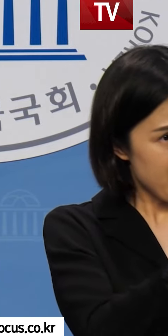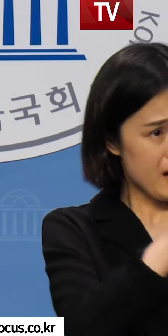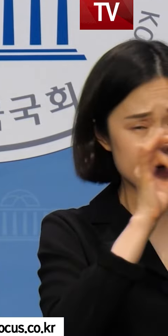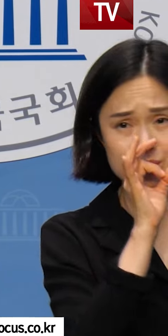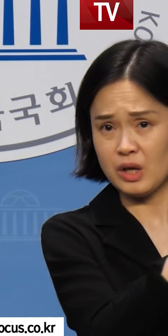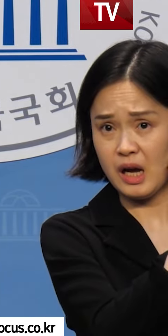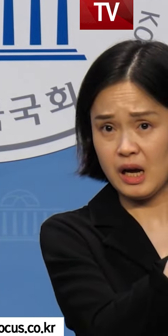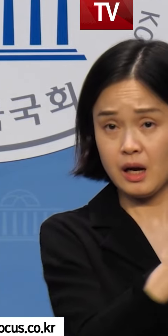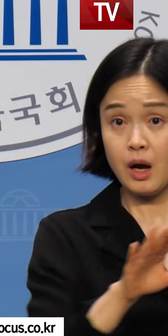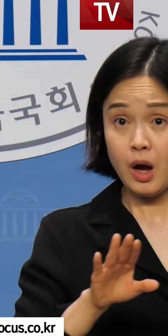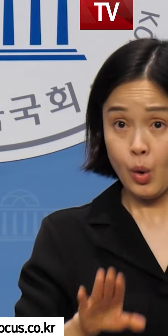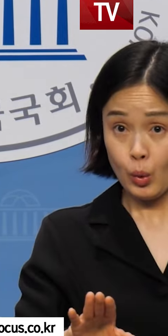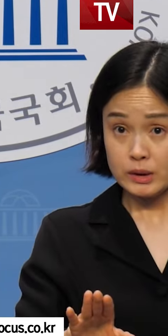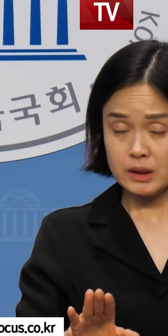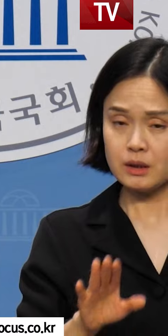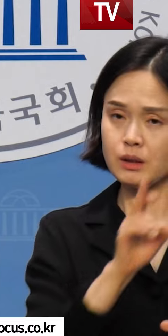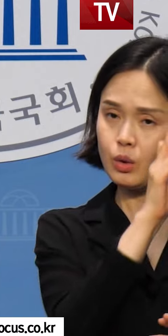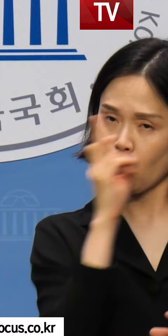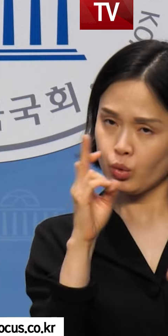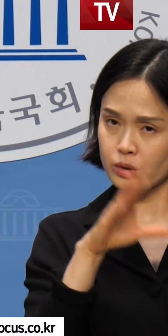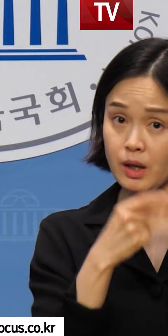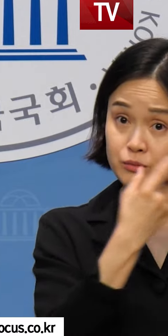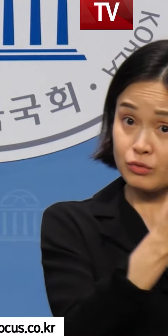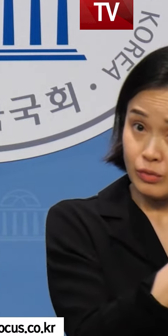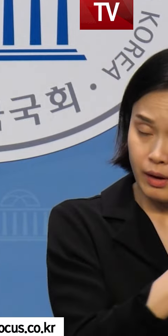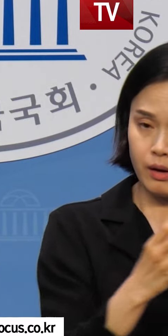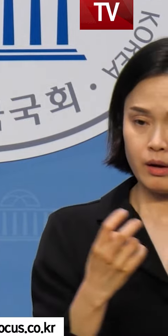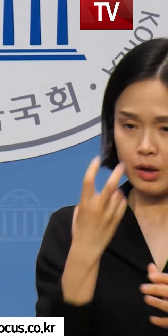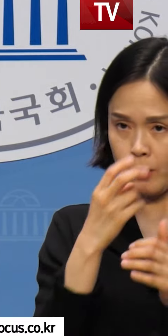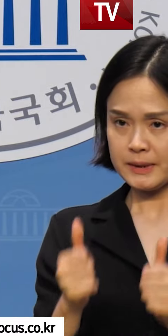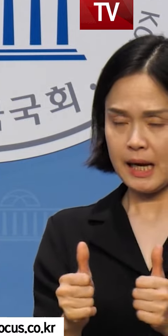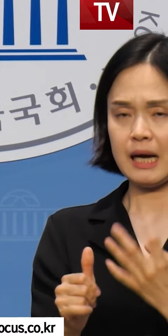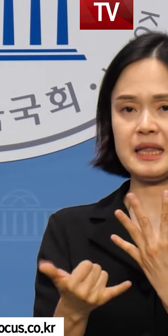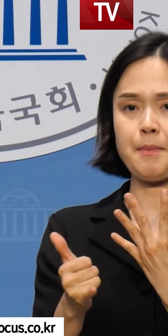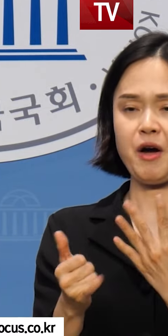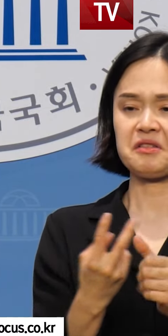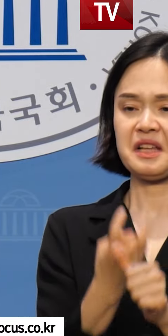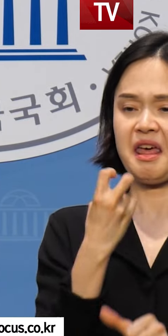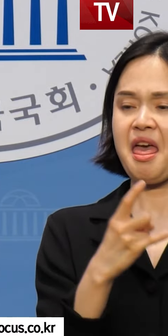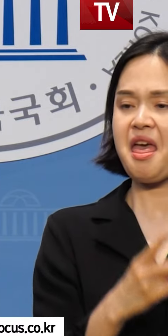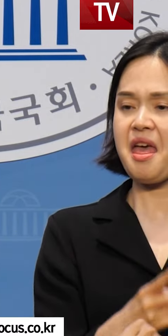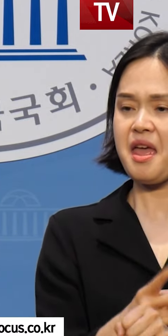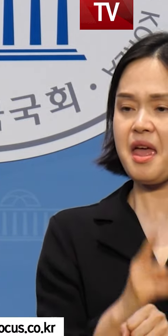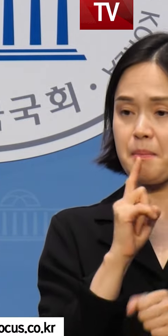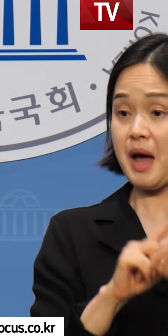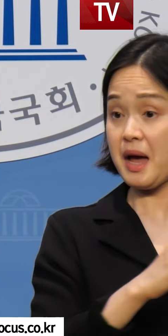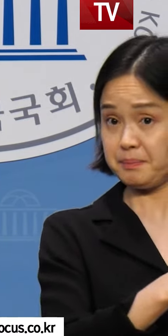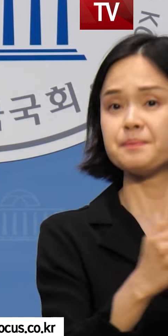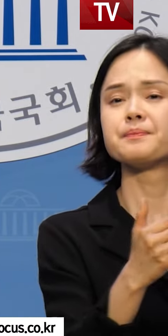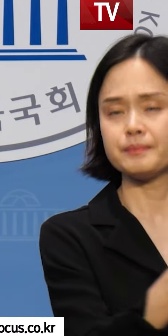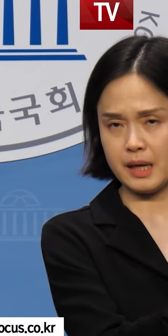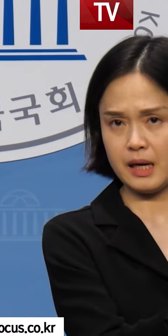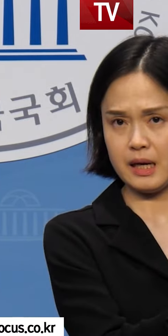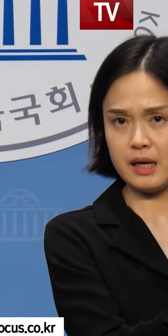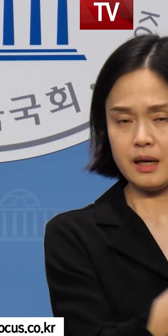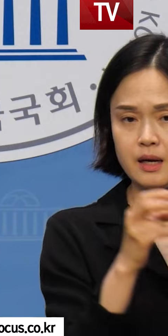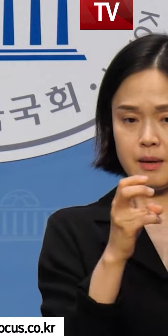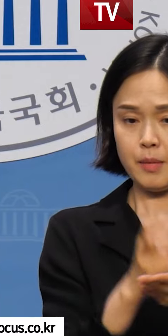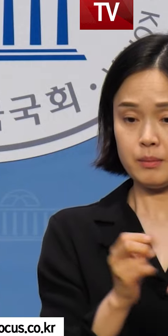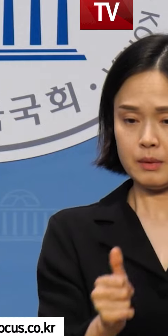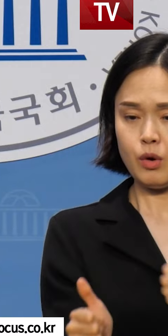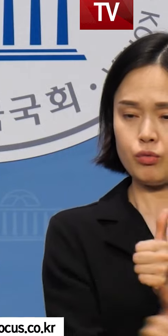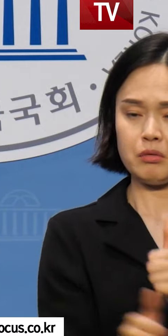검사 탄핵 소추안을 당론으로 채택했습니다. 본회의 표결 후 법사위로 보내 조사하겠다고